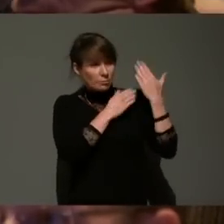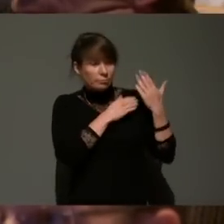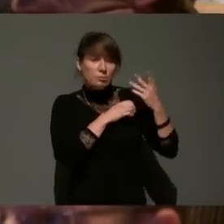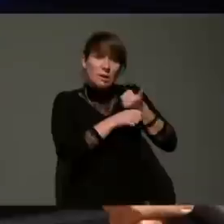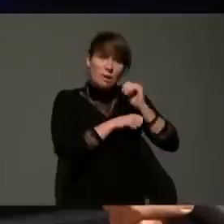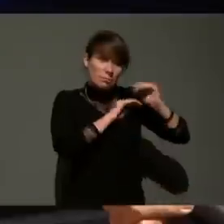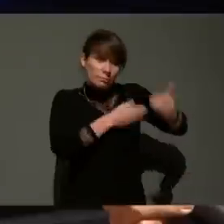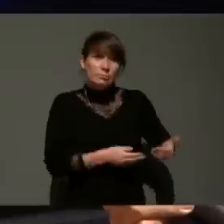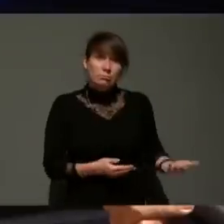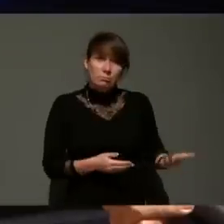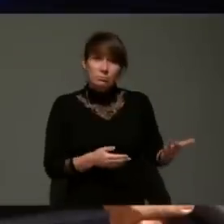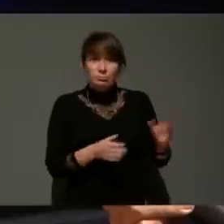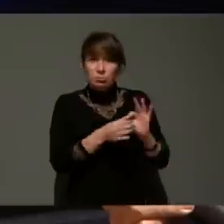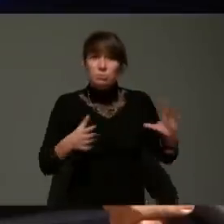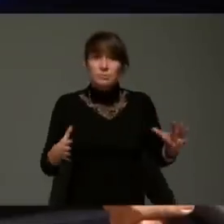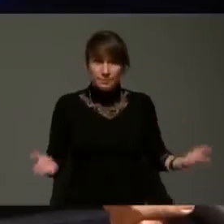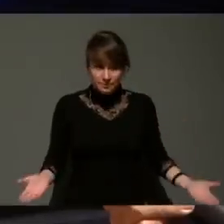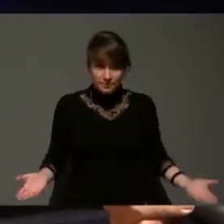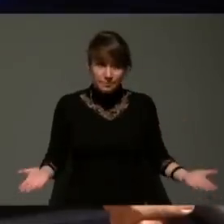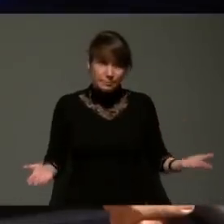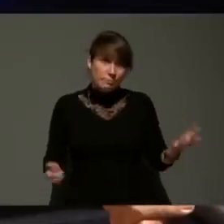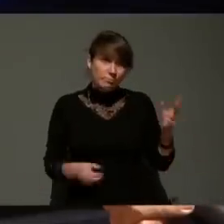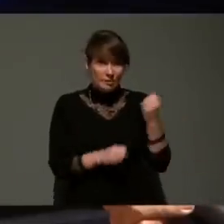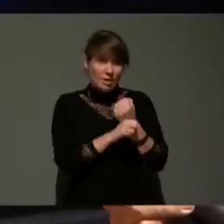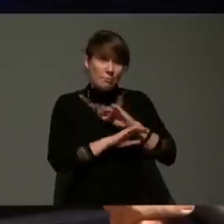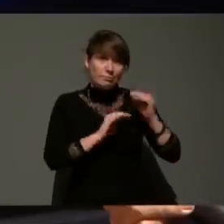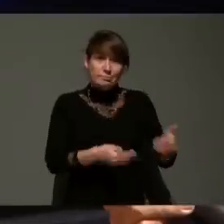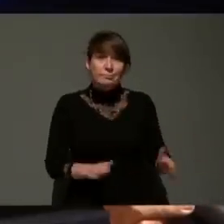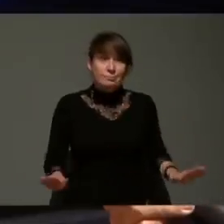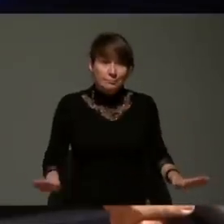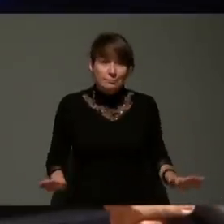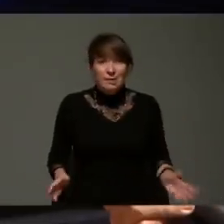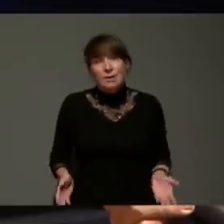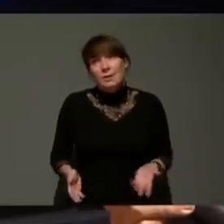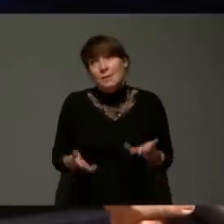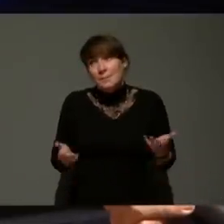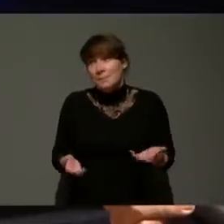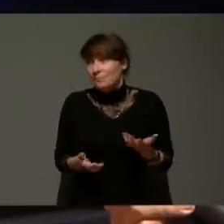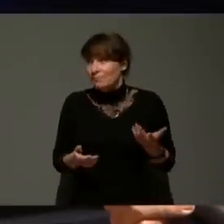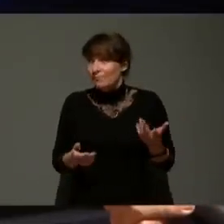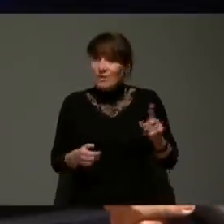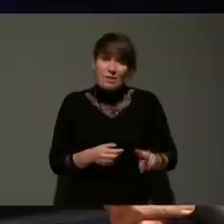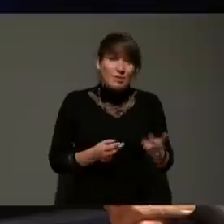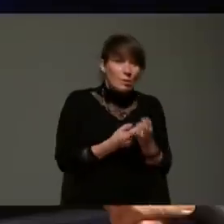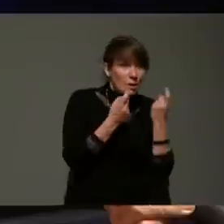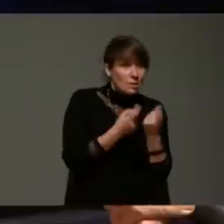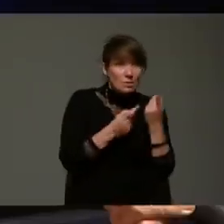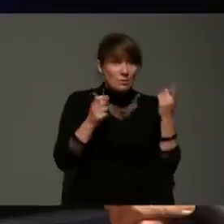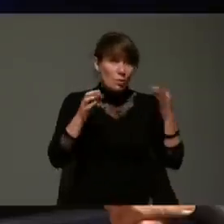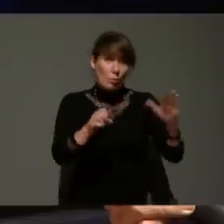complet. Donc c'est vrai que je ne travaille plus et que finalement, je m'entraîne, on va dire, à temps